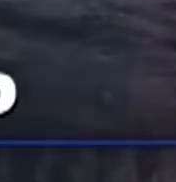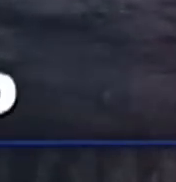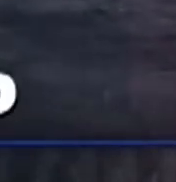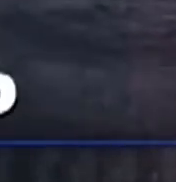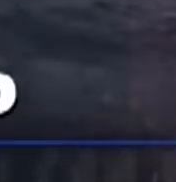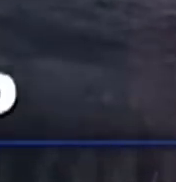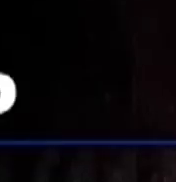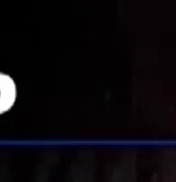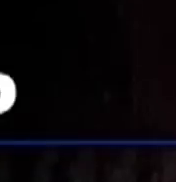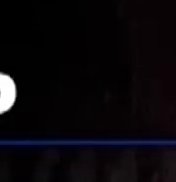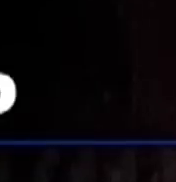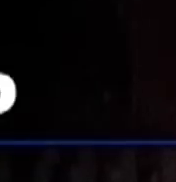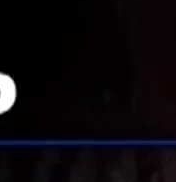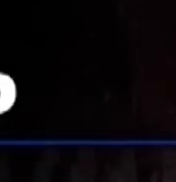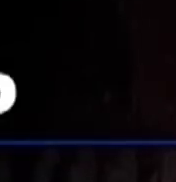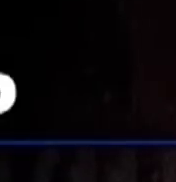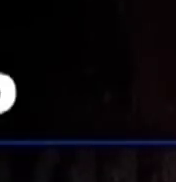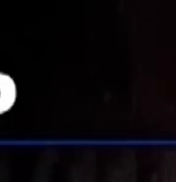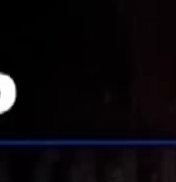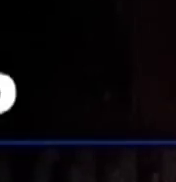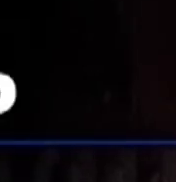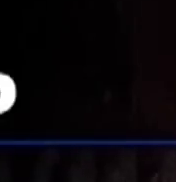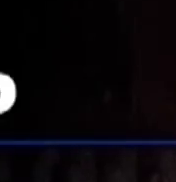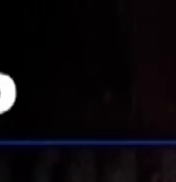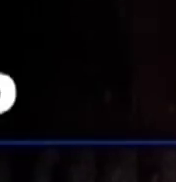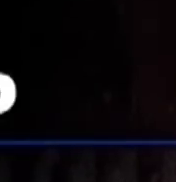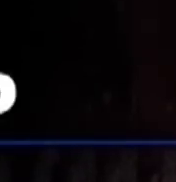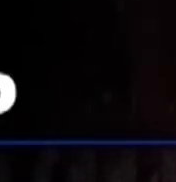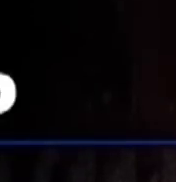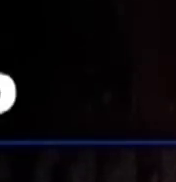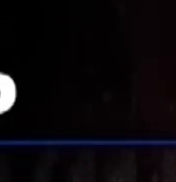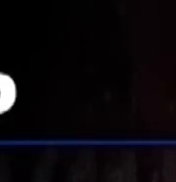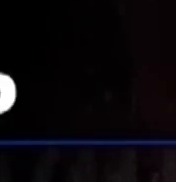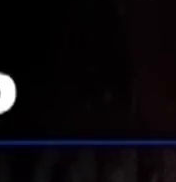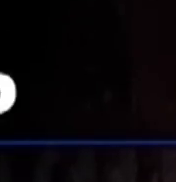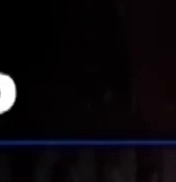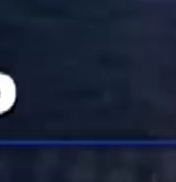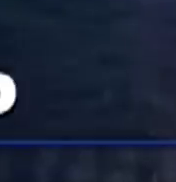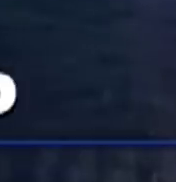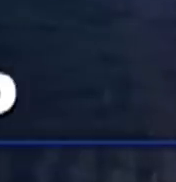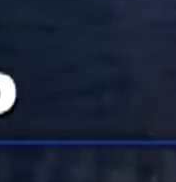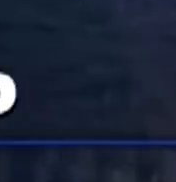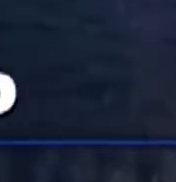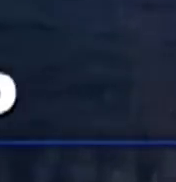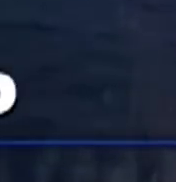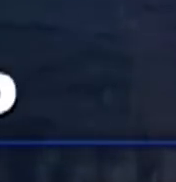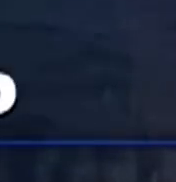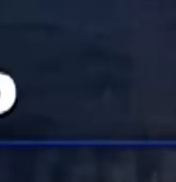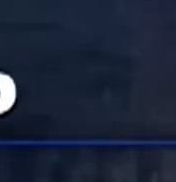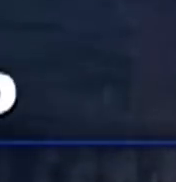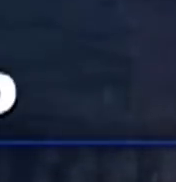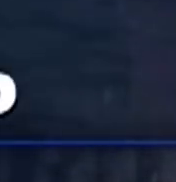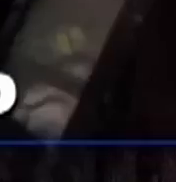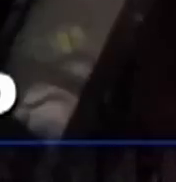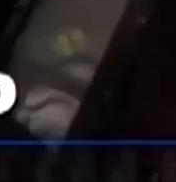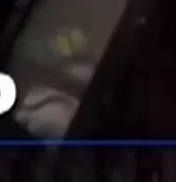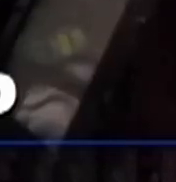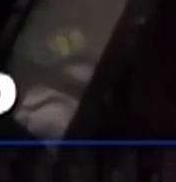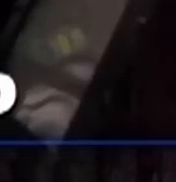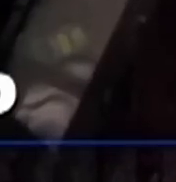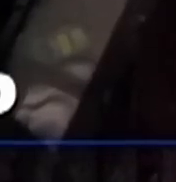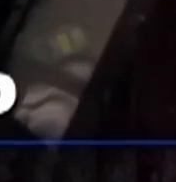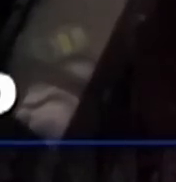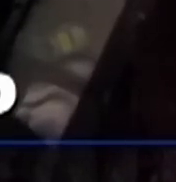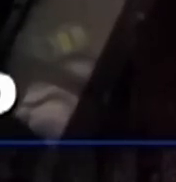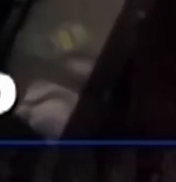Paghahanap sa submarine na nagpunta sa pinaglubugan ng Titanic mas pinalawak. Hindi raw sila mawawala ng pag-asa kahit maubusan ng oxygen ang